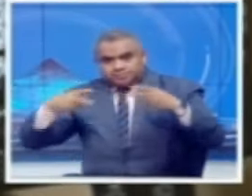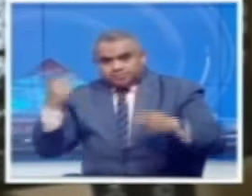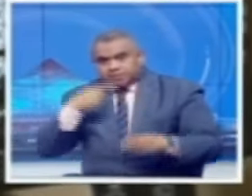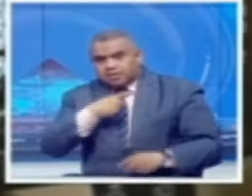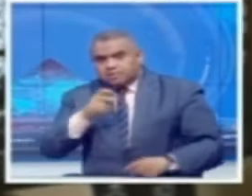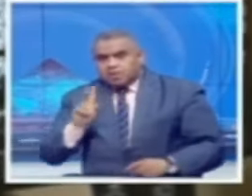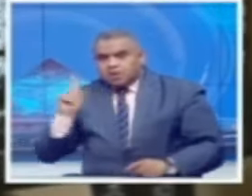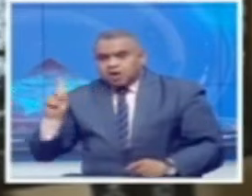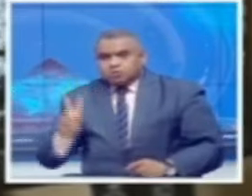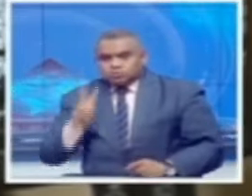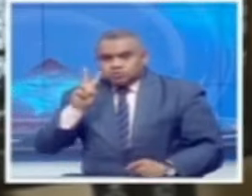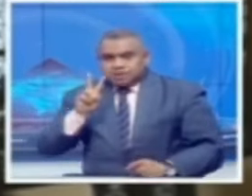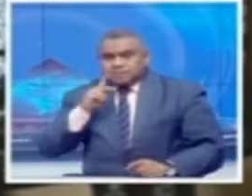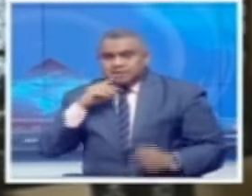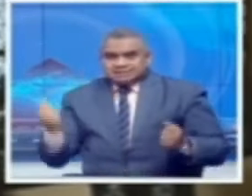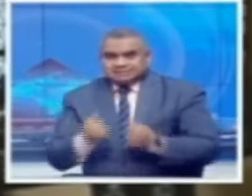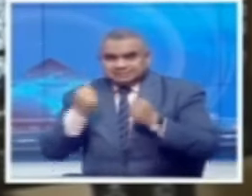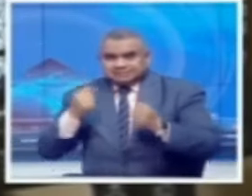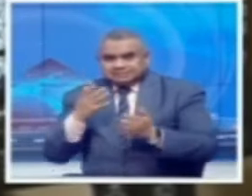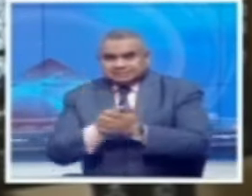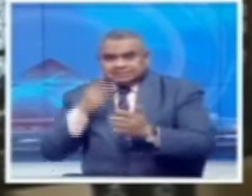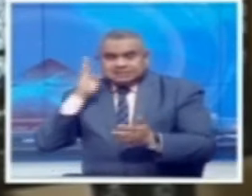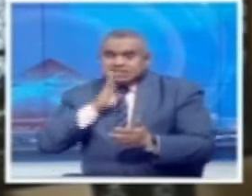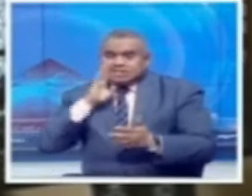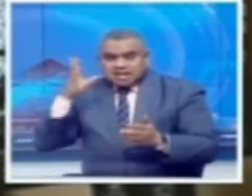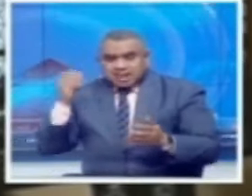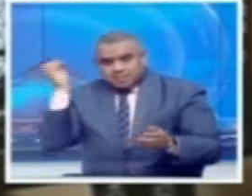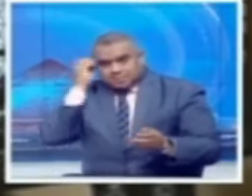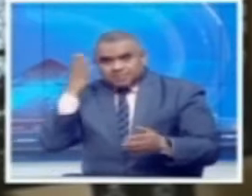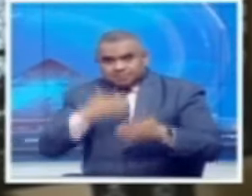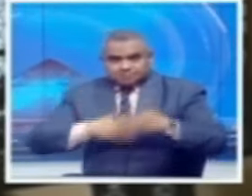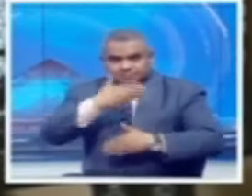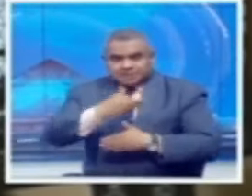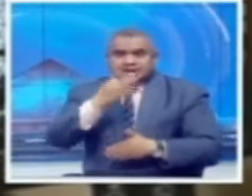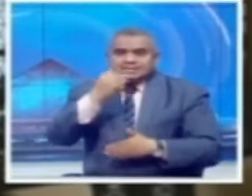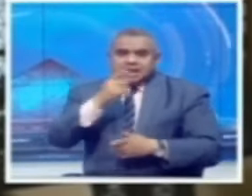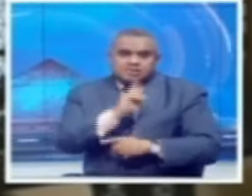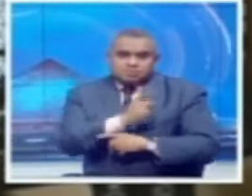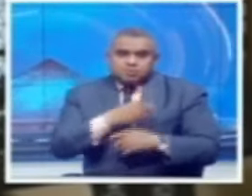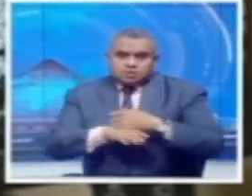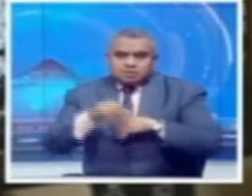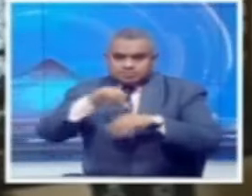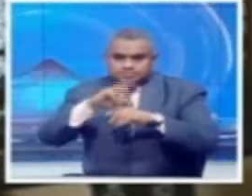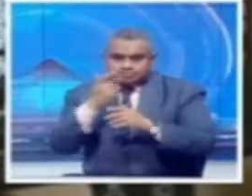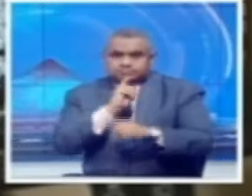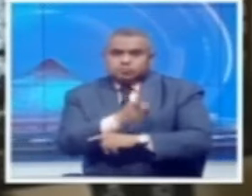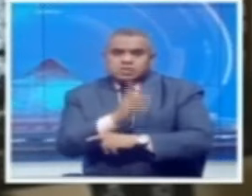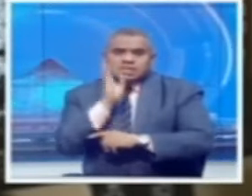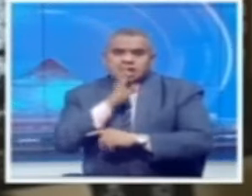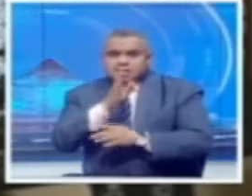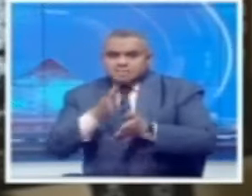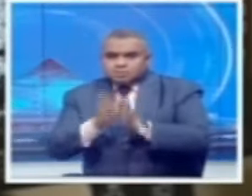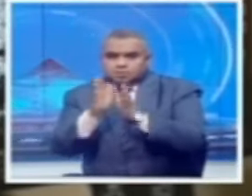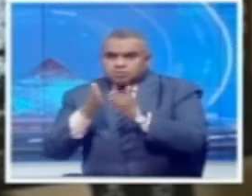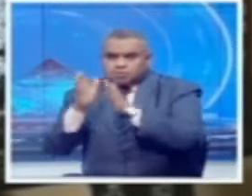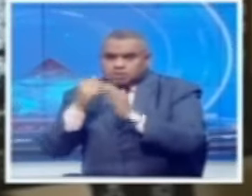واحد ودربناهم وأثقلنا مهاراتهم، كل واحد راح نقل المهارات التي تعلمها ل 30 مدرس داخل الإدارة التعليمية اللي هو بيدرس فيها،